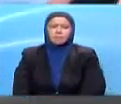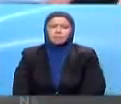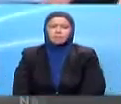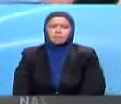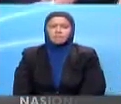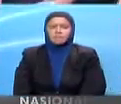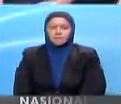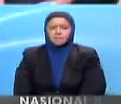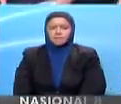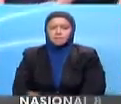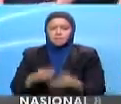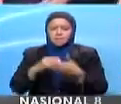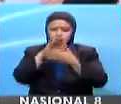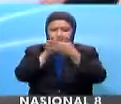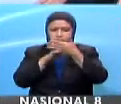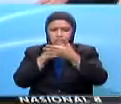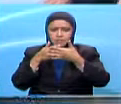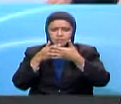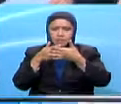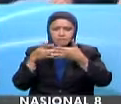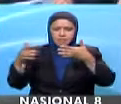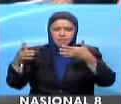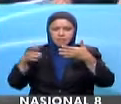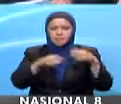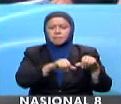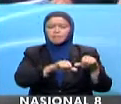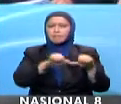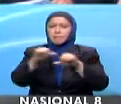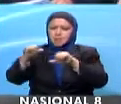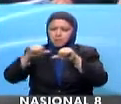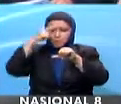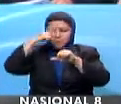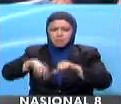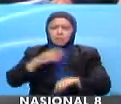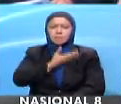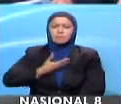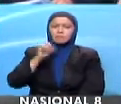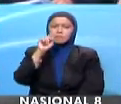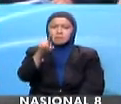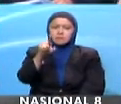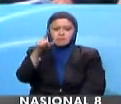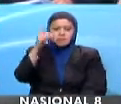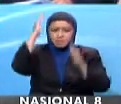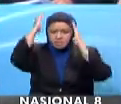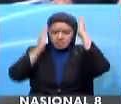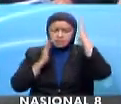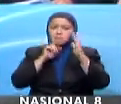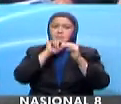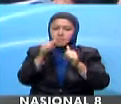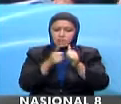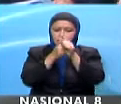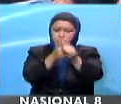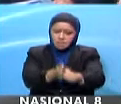Pergerakan Jemaah Haji Malaysia bagi melaksanakan ibadah melontar di Jamarat adalah tertakluk kepada jadual pergerakan yang dikeluarkan pihak